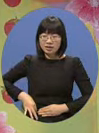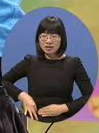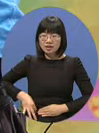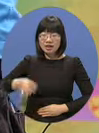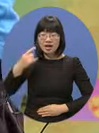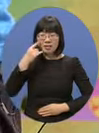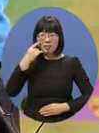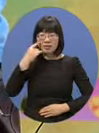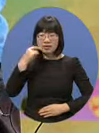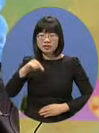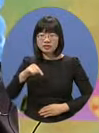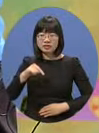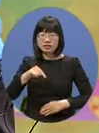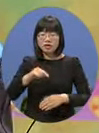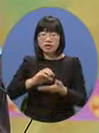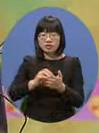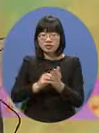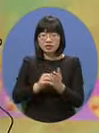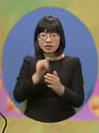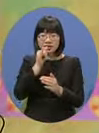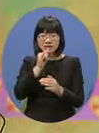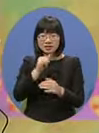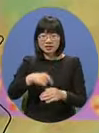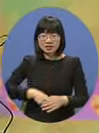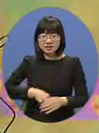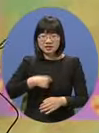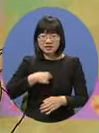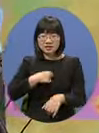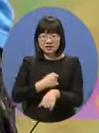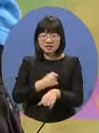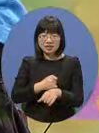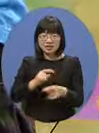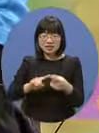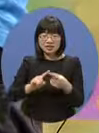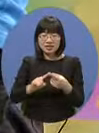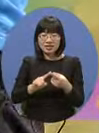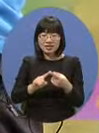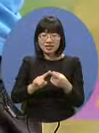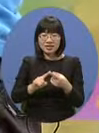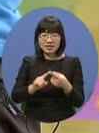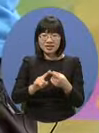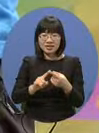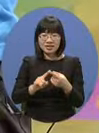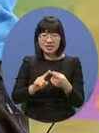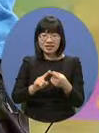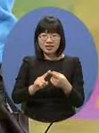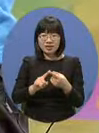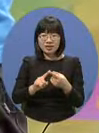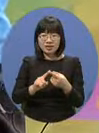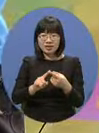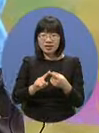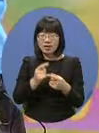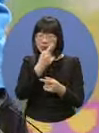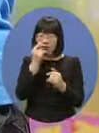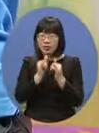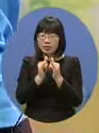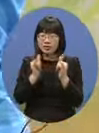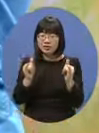네. 네. 그래서 이 두께가 어느 정도인지 솔직하게 그대로 들어올리셔서 네, 두께가